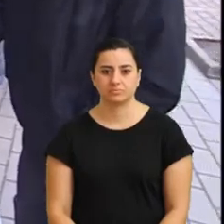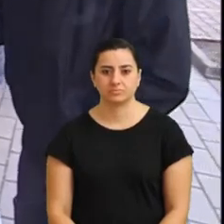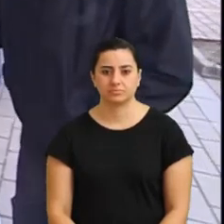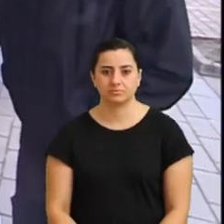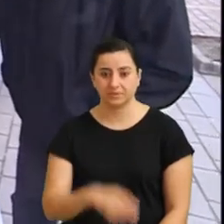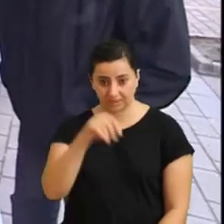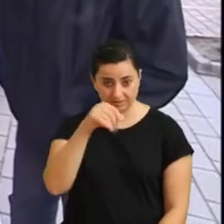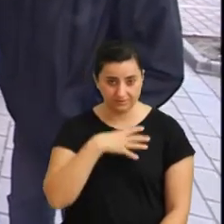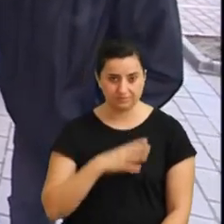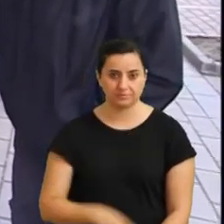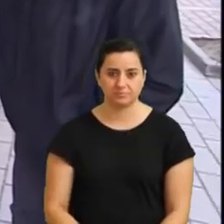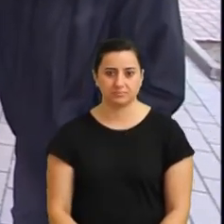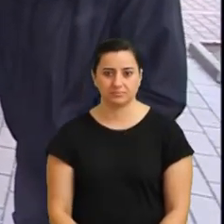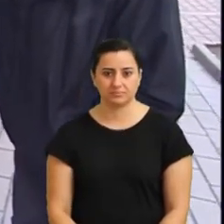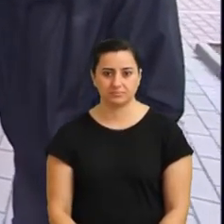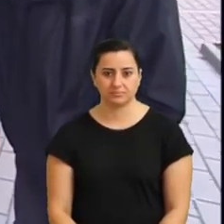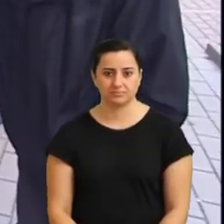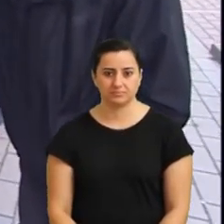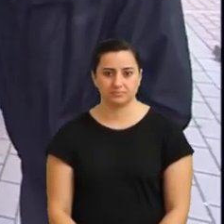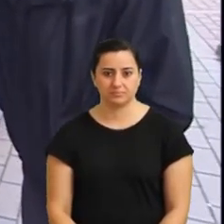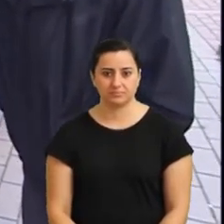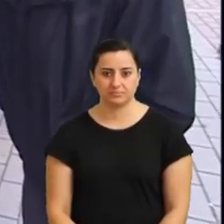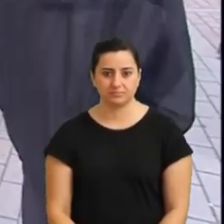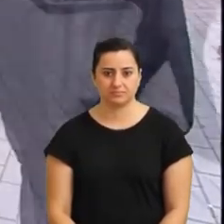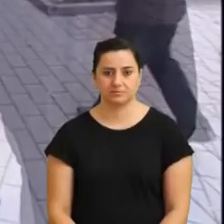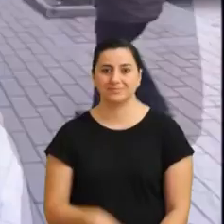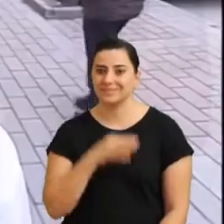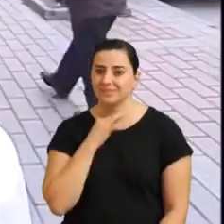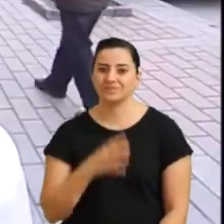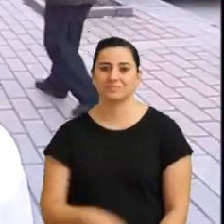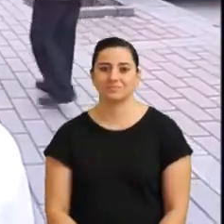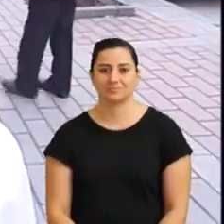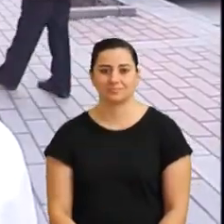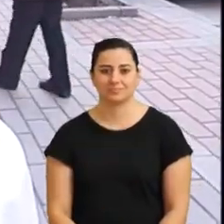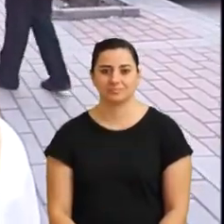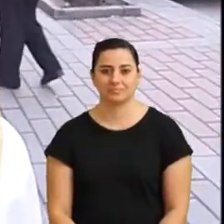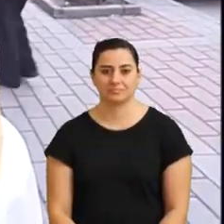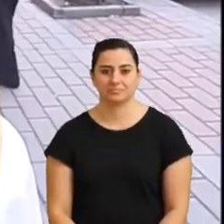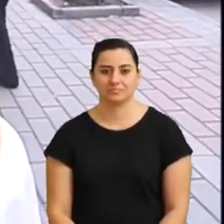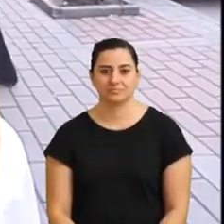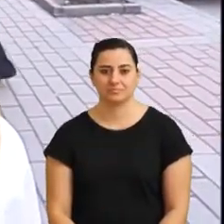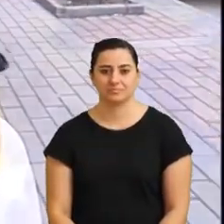efendim. Tarçın ister misiniz? Tabii ki. 1 lira, 1 lira bardağı, buyurun. 1 lira amcacığım.